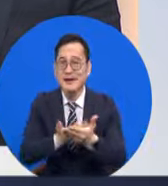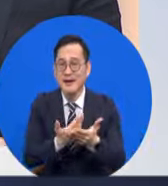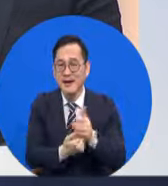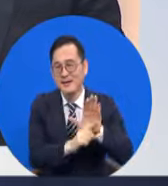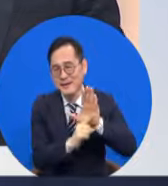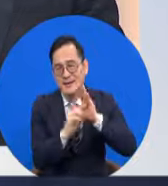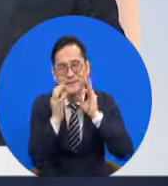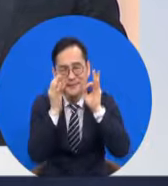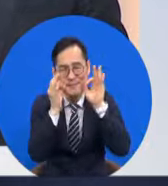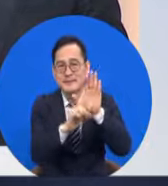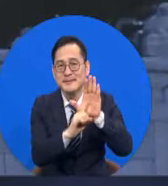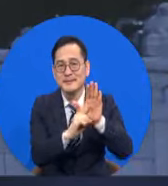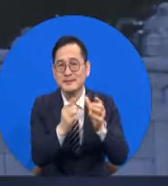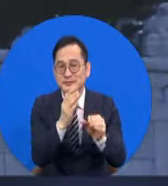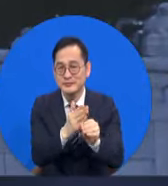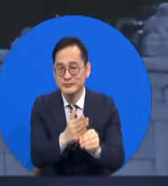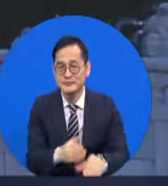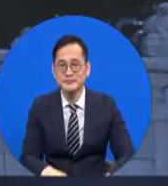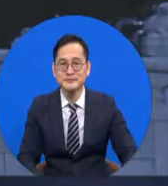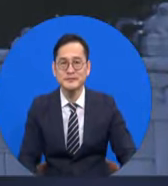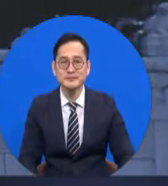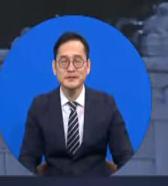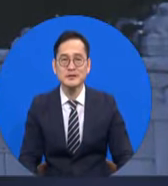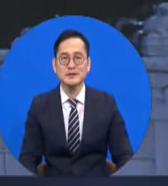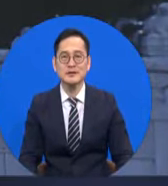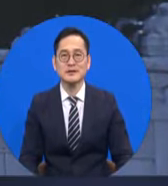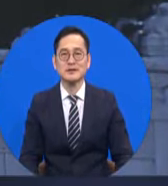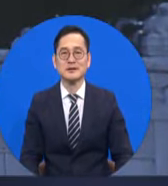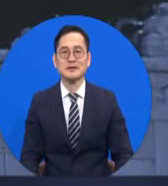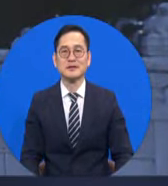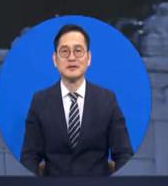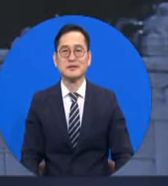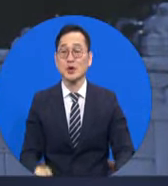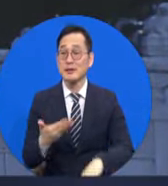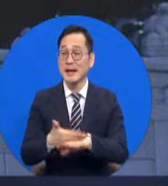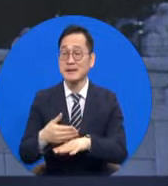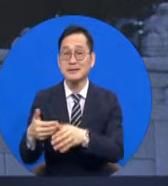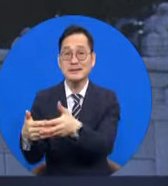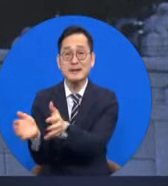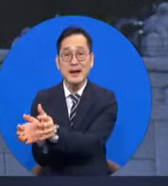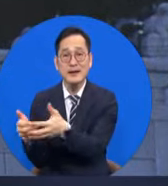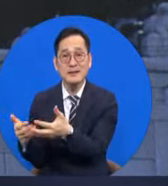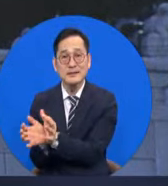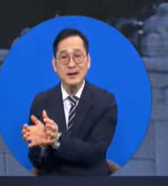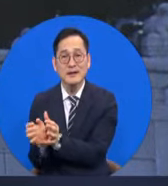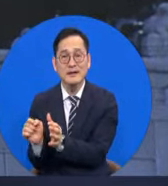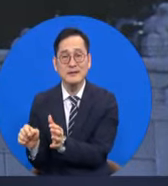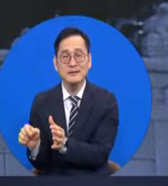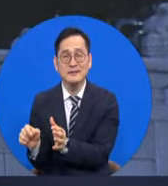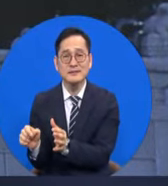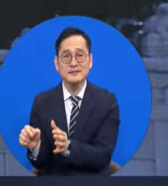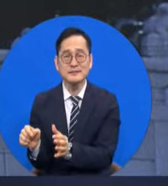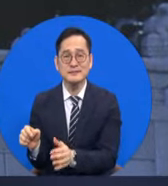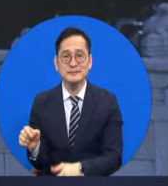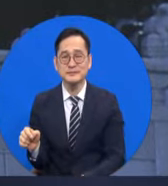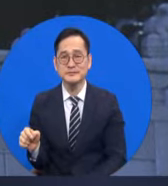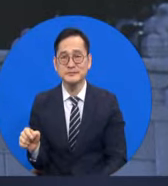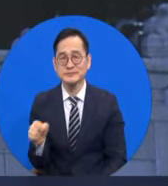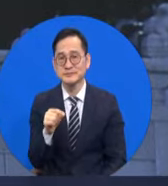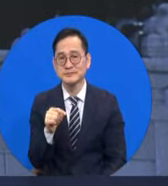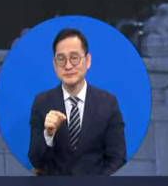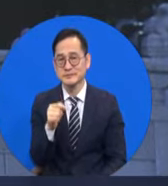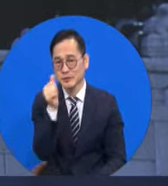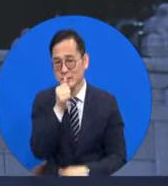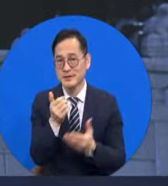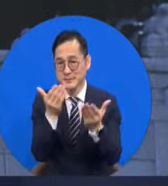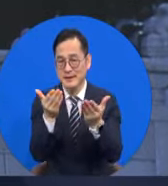자, 그러면 이 제3지대의 마지막 투표 모습은 어땠는지도 준비되어 있습니다. 새로운 미래 개혁신당,